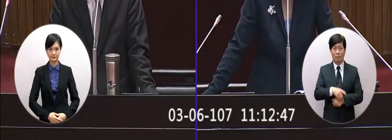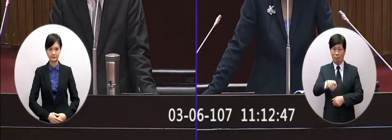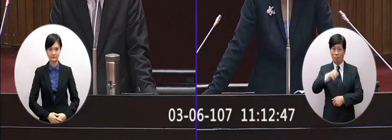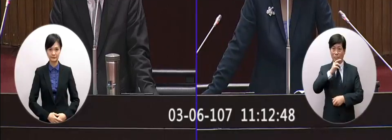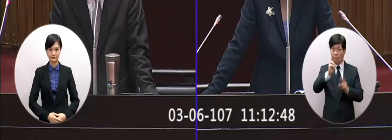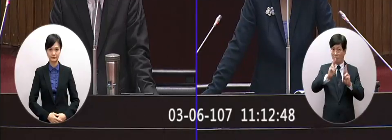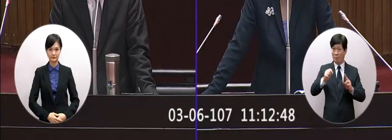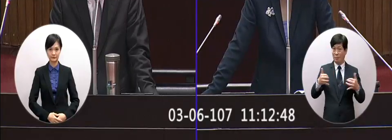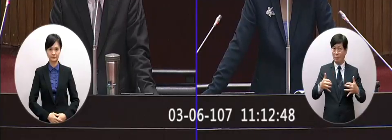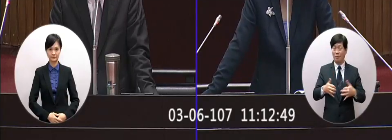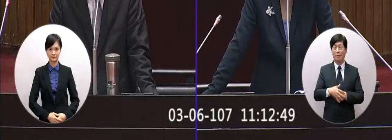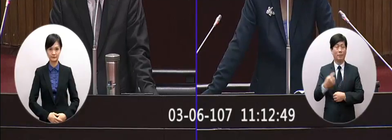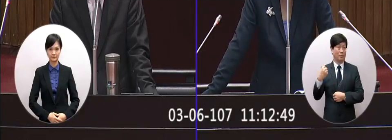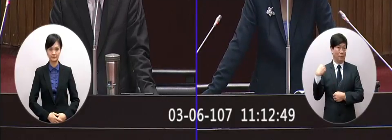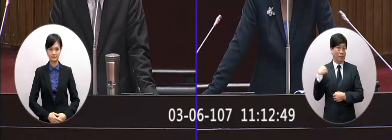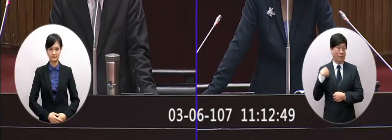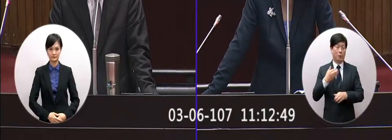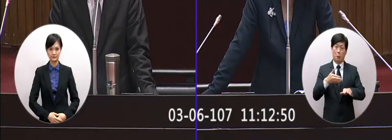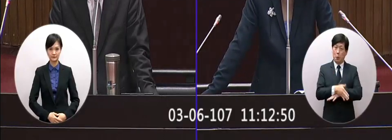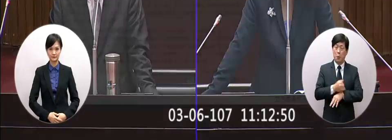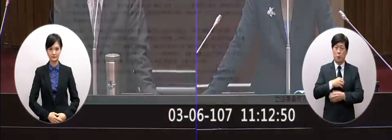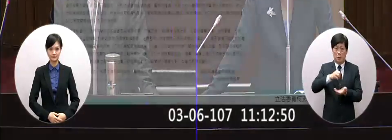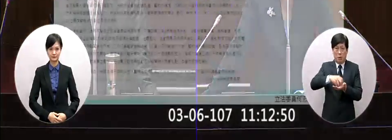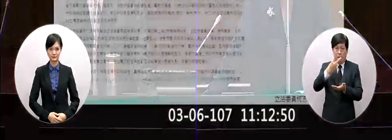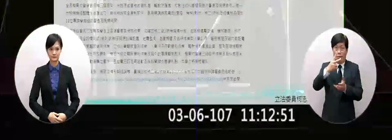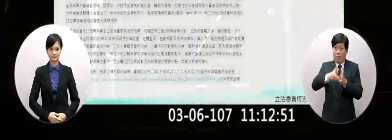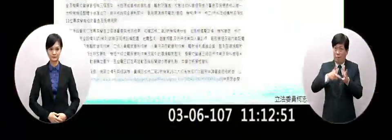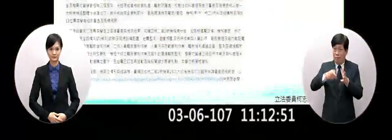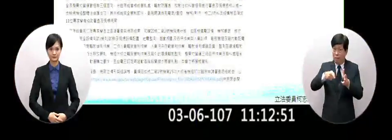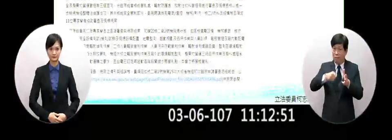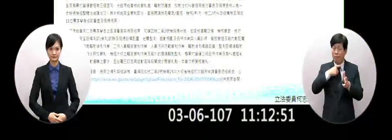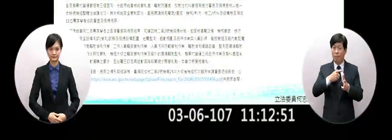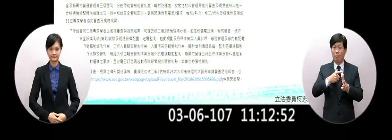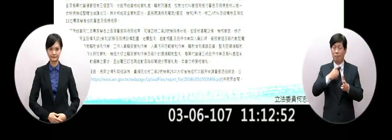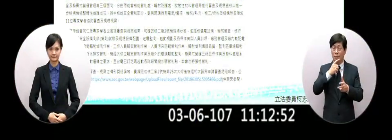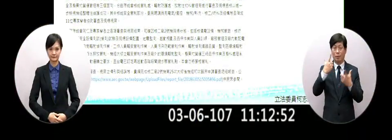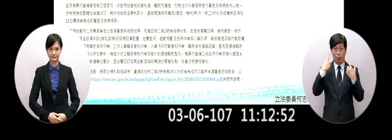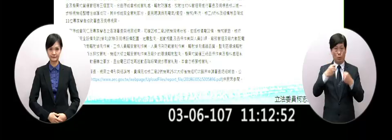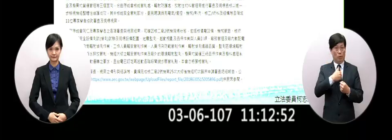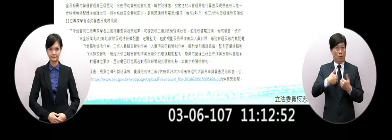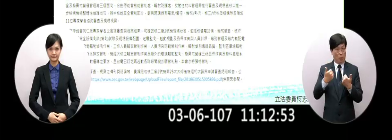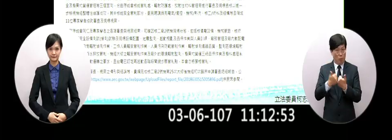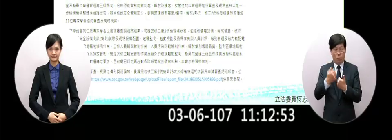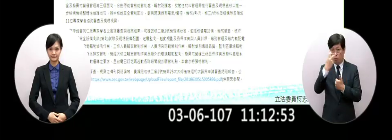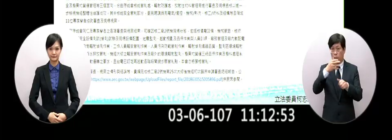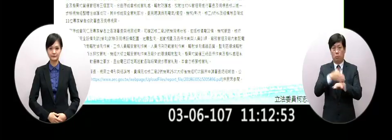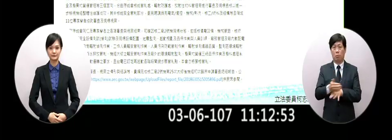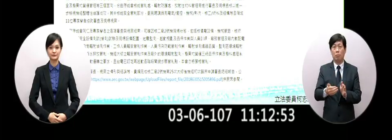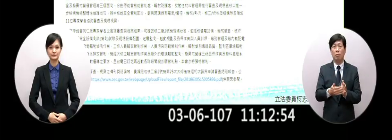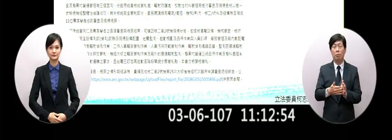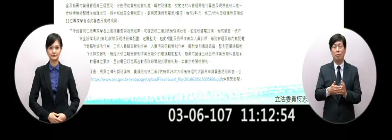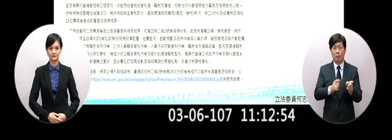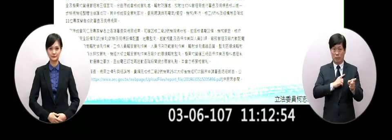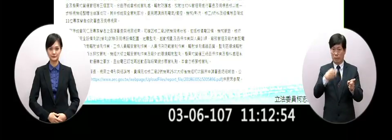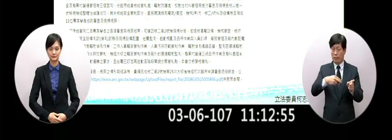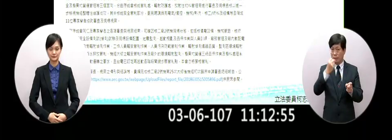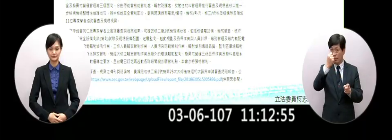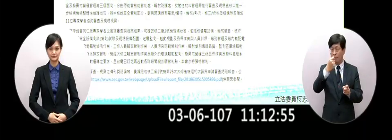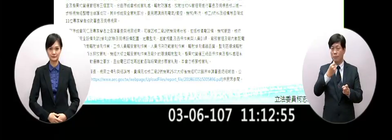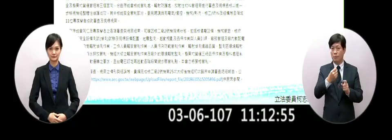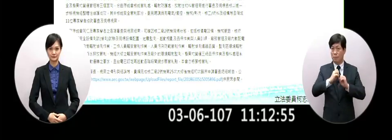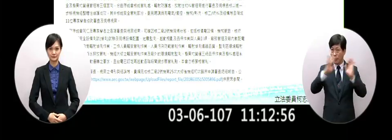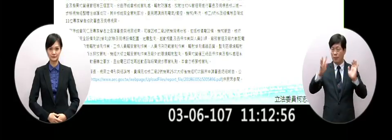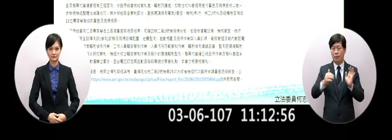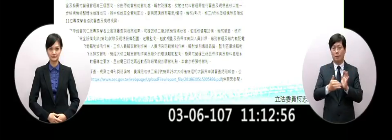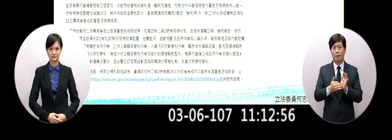源的一个部分啊。昨天通过的核二的这个所谓的原能会的一个审查。那你特别提到，你公开